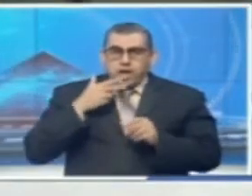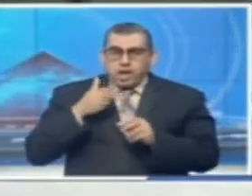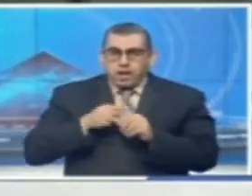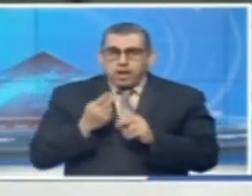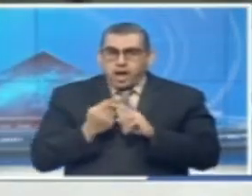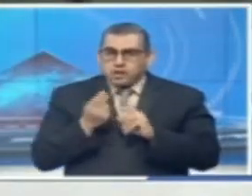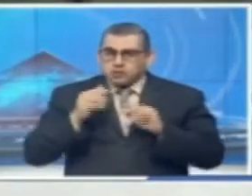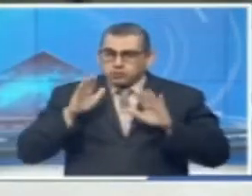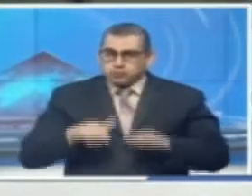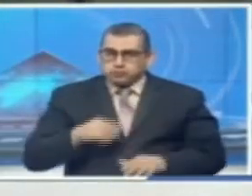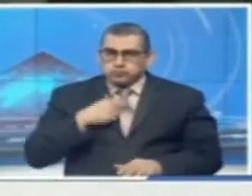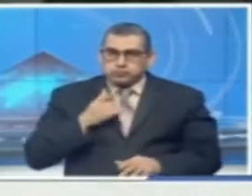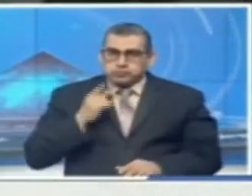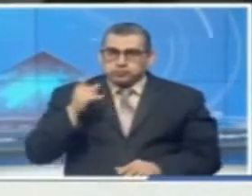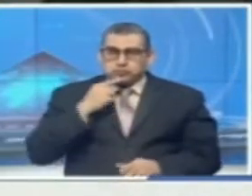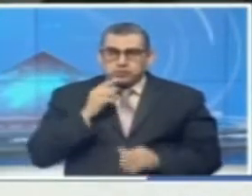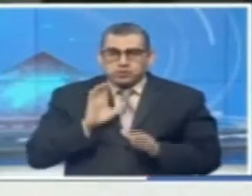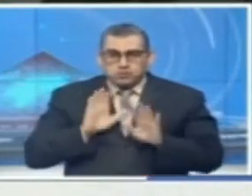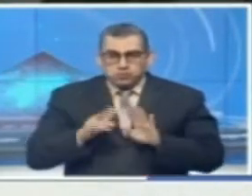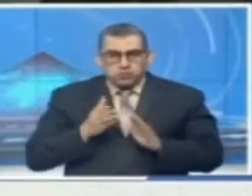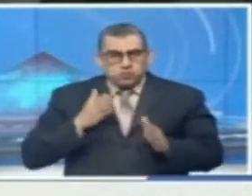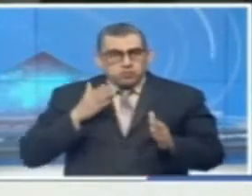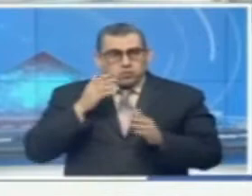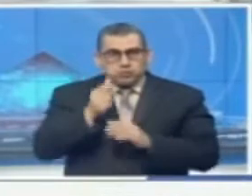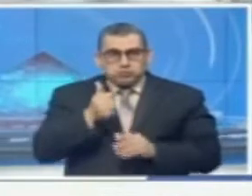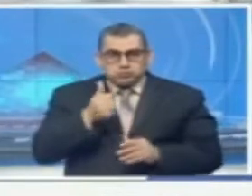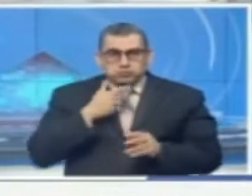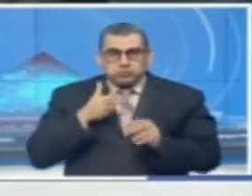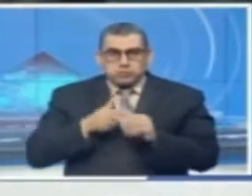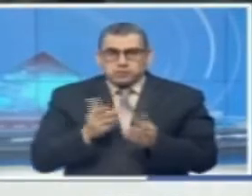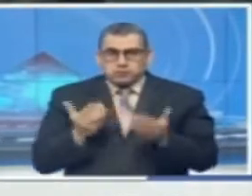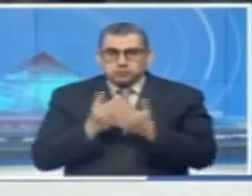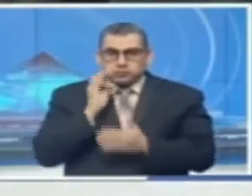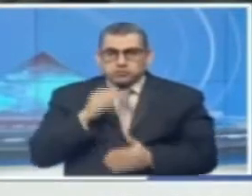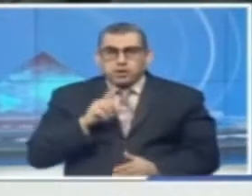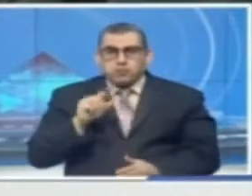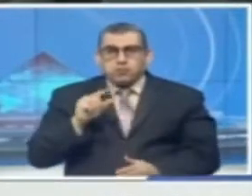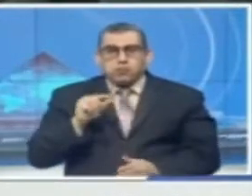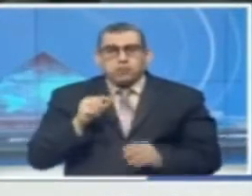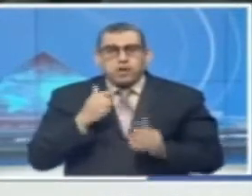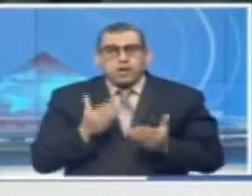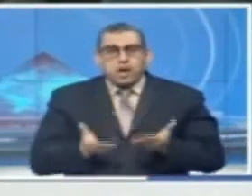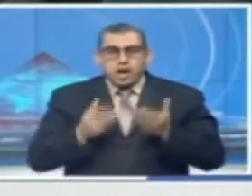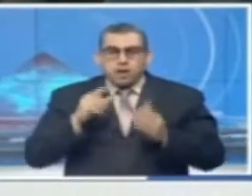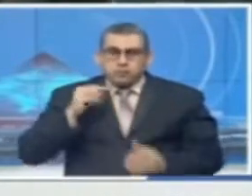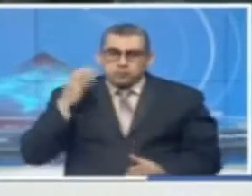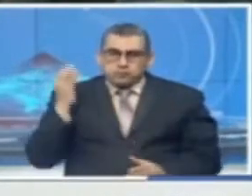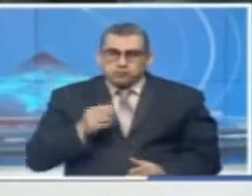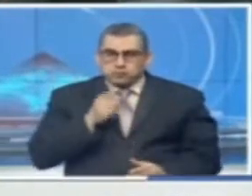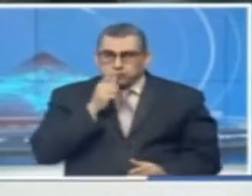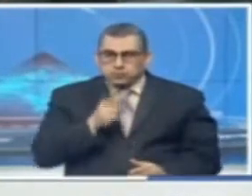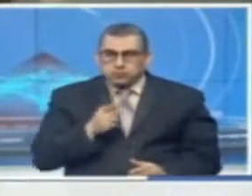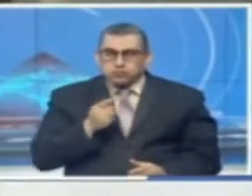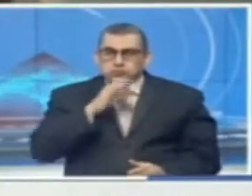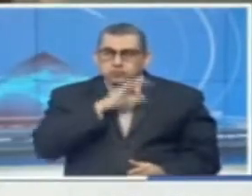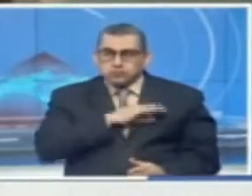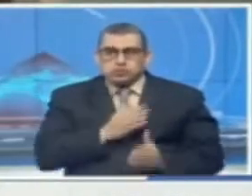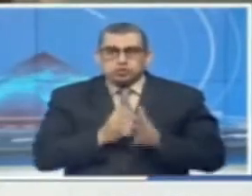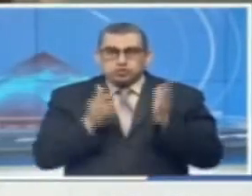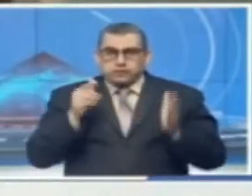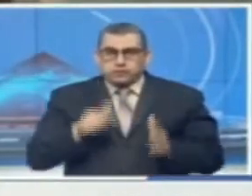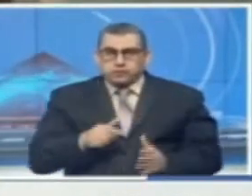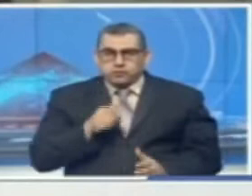جدا يعني، والسحب كويس برضو، أحسن من البنزين برضو كتير، أفضل كتير جدا جدا من البنزين، وأوفر كتير. أوفر